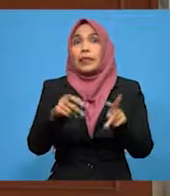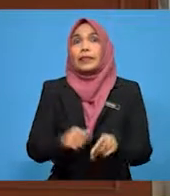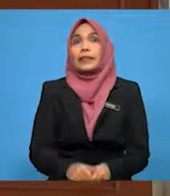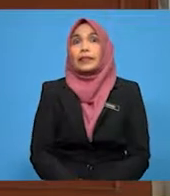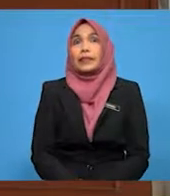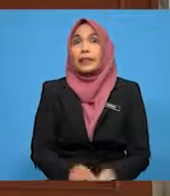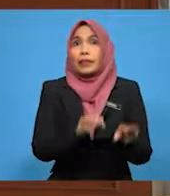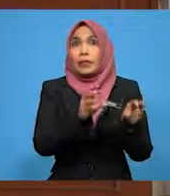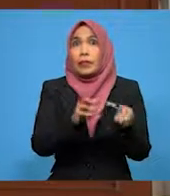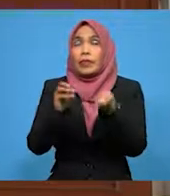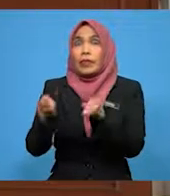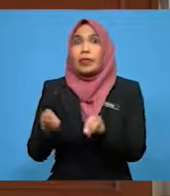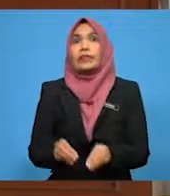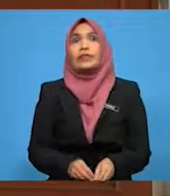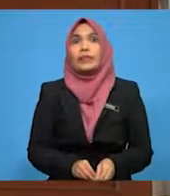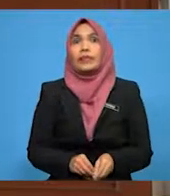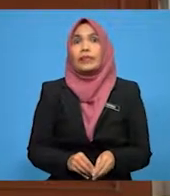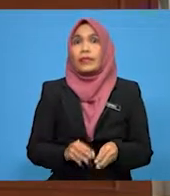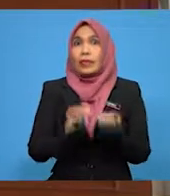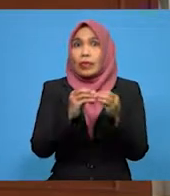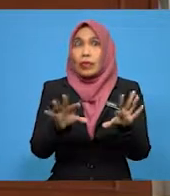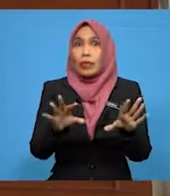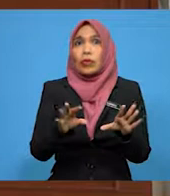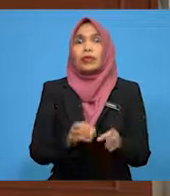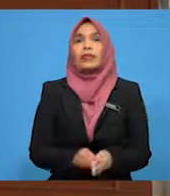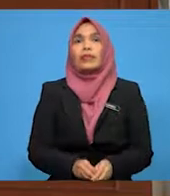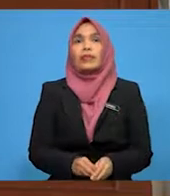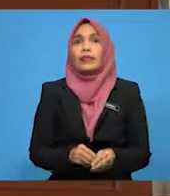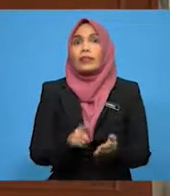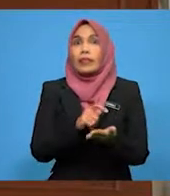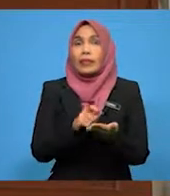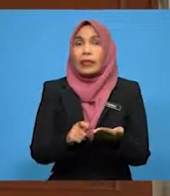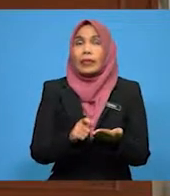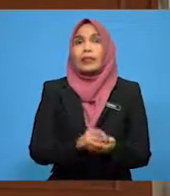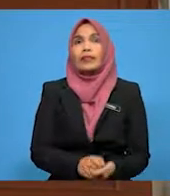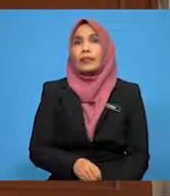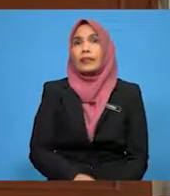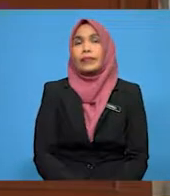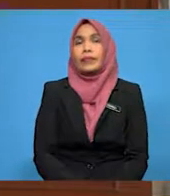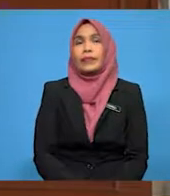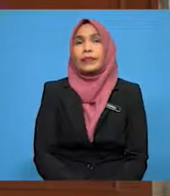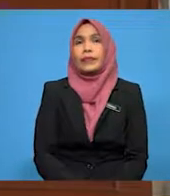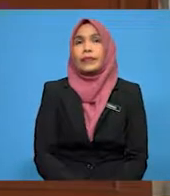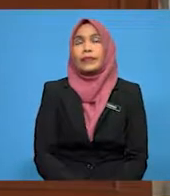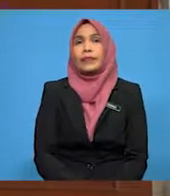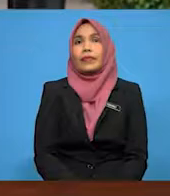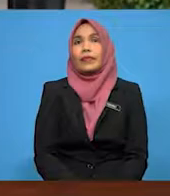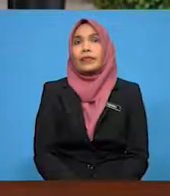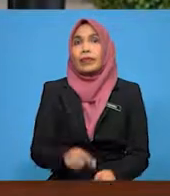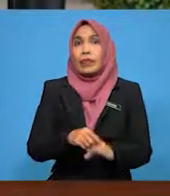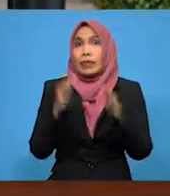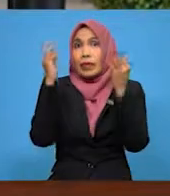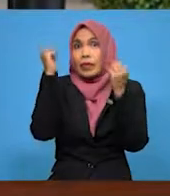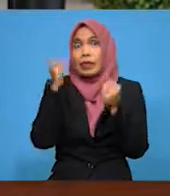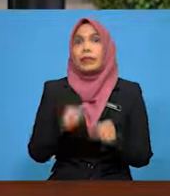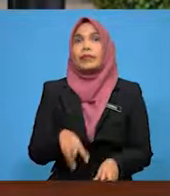pendianan dan pemindahan telur tetasan ke mesin tetasan untuk proses penetasan telur.